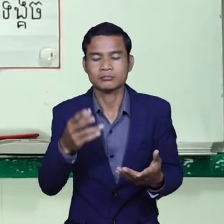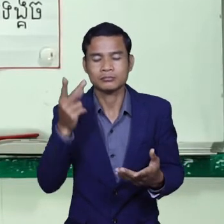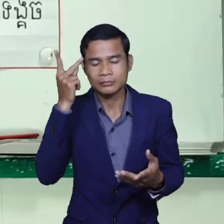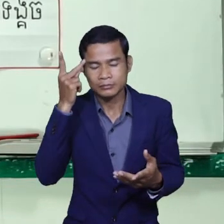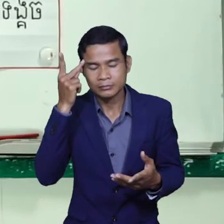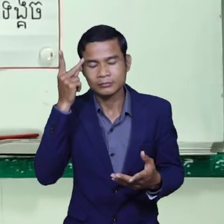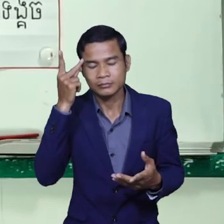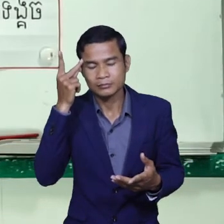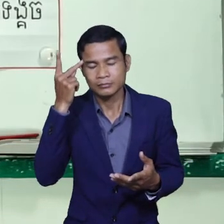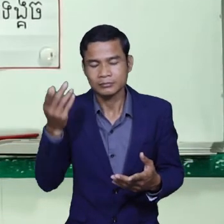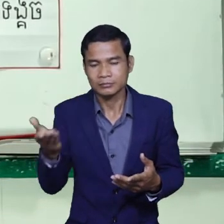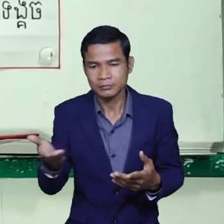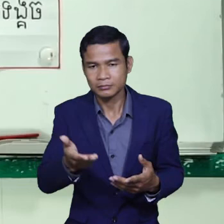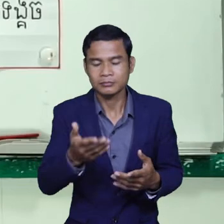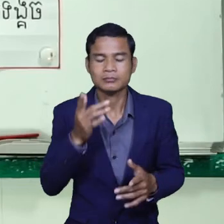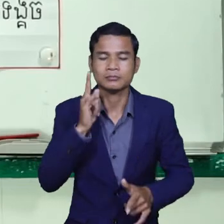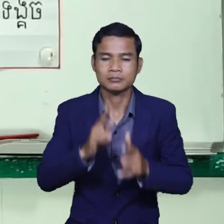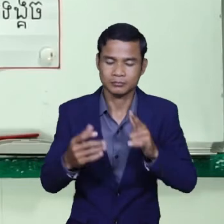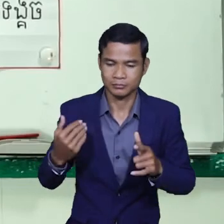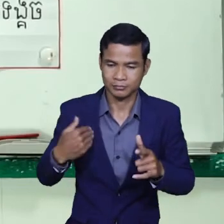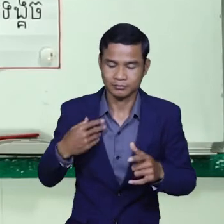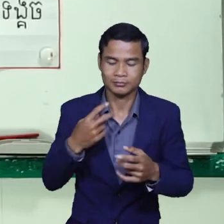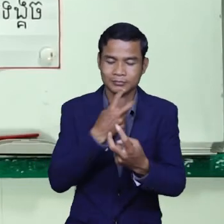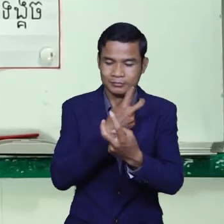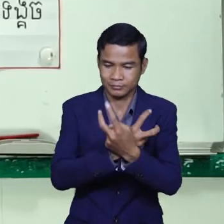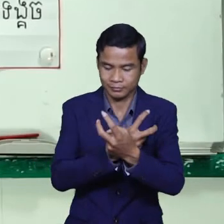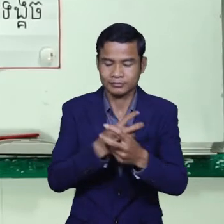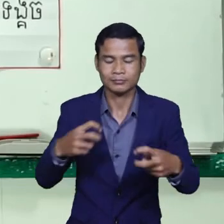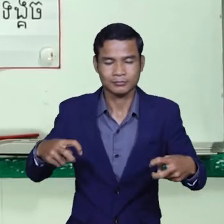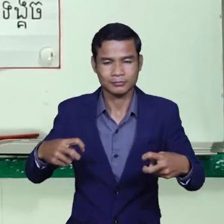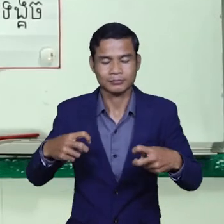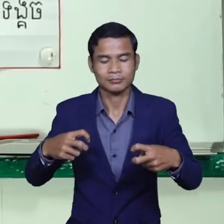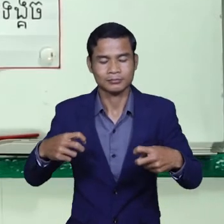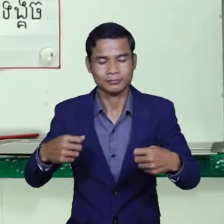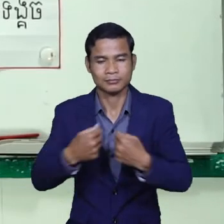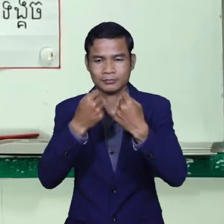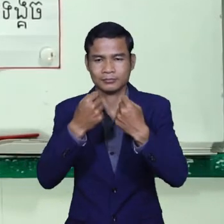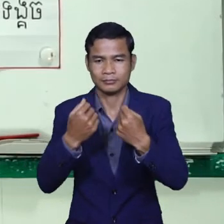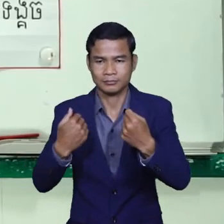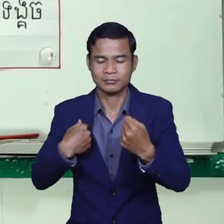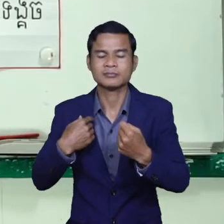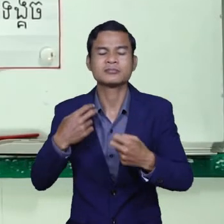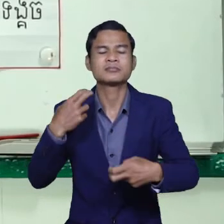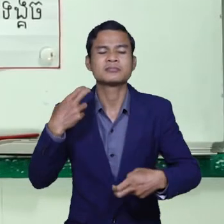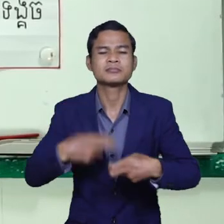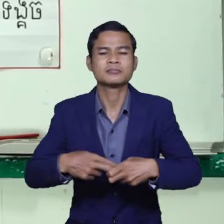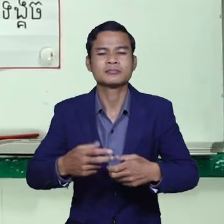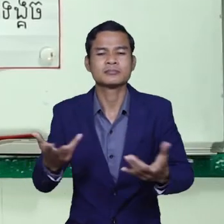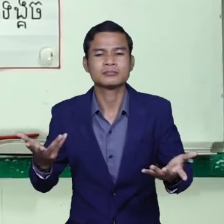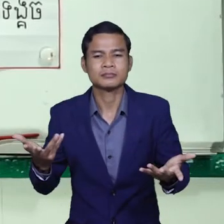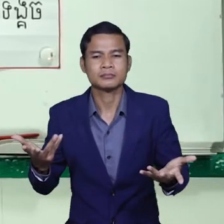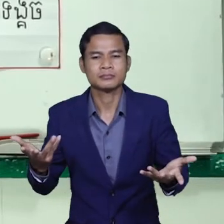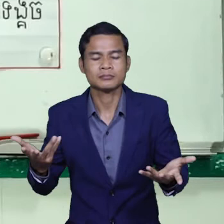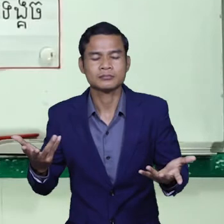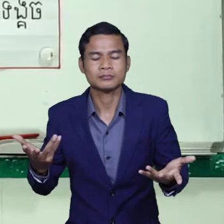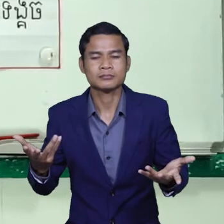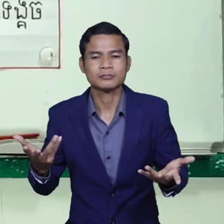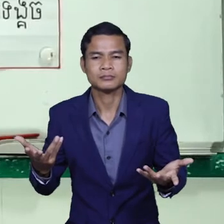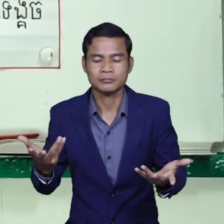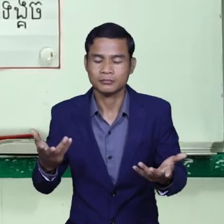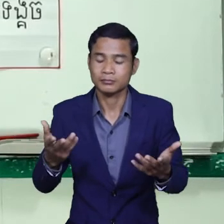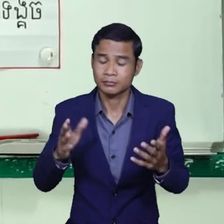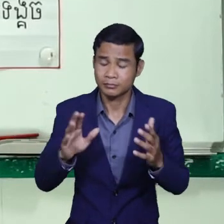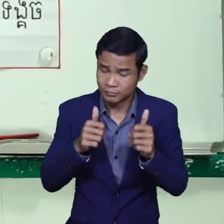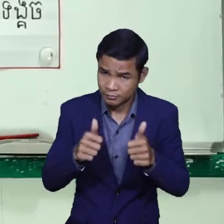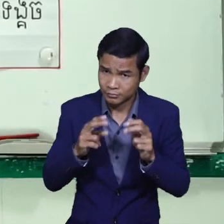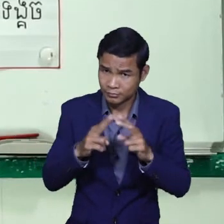bẩn tịnh mới con bởi sân chỉ miên cru thạ cho ông cha cát lang ta miên pho bị bạ vậy là tới chà là